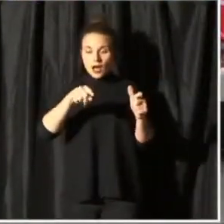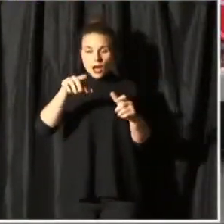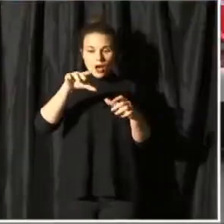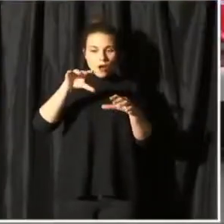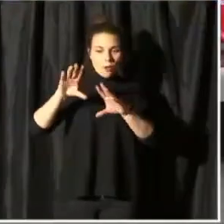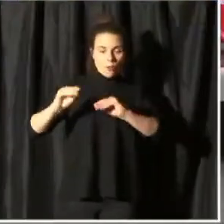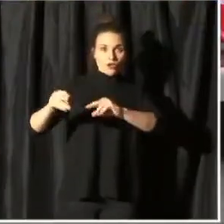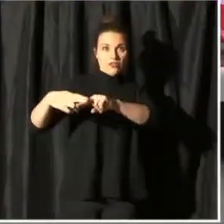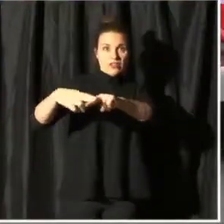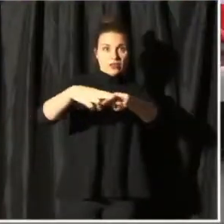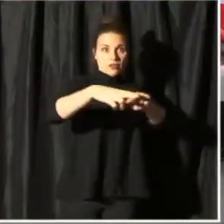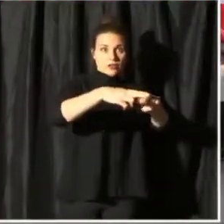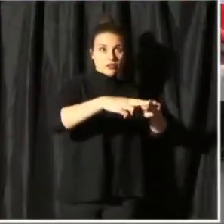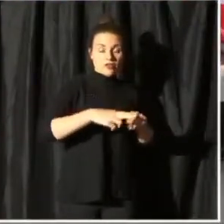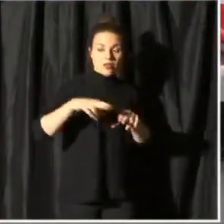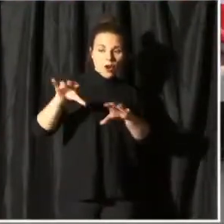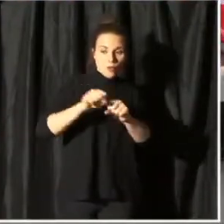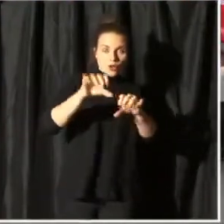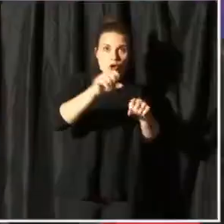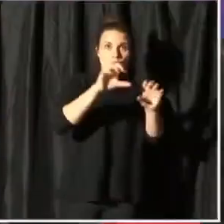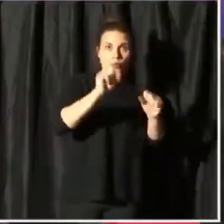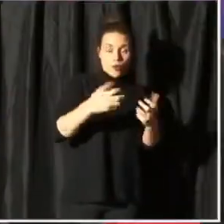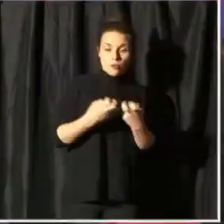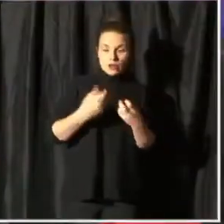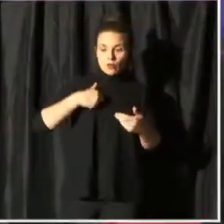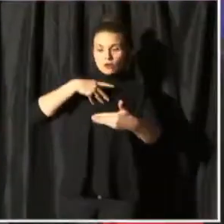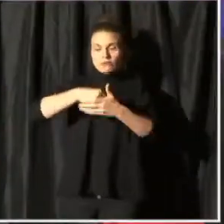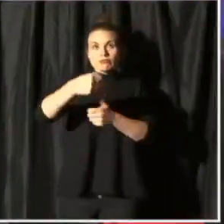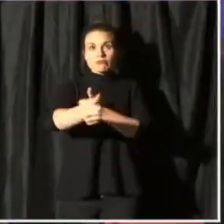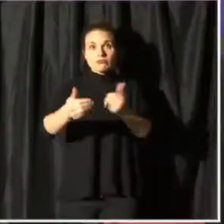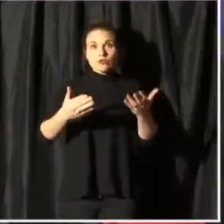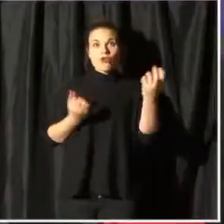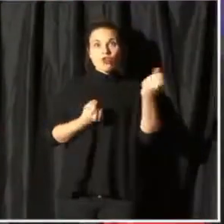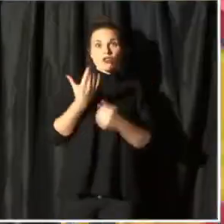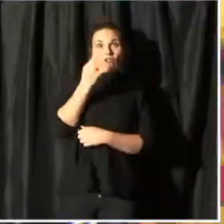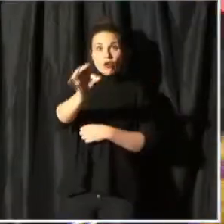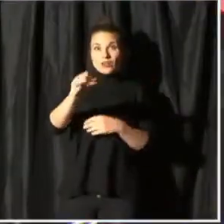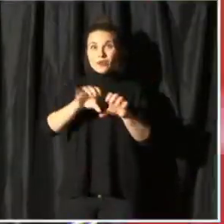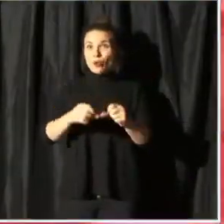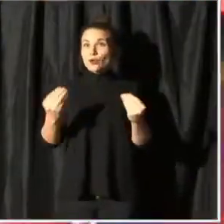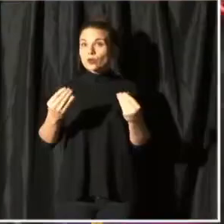clair je fais cet art et d'automobiles les voitures françaises doivent être produites en france